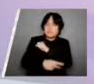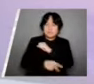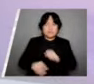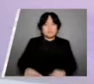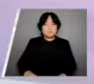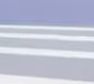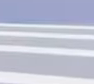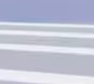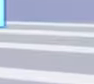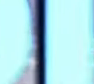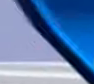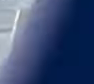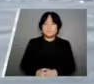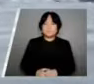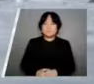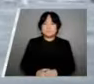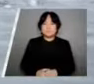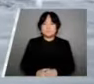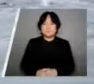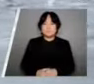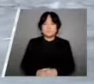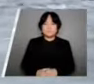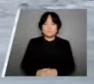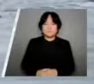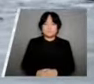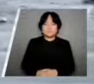si Chino Gaston.